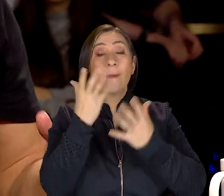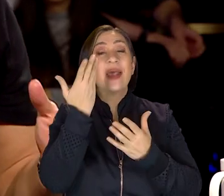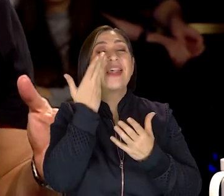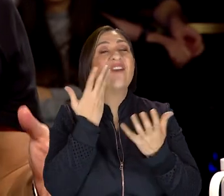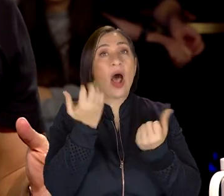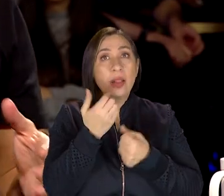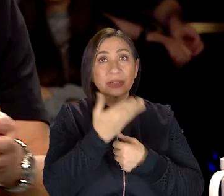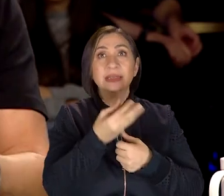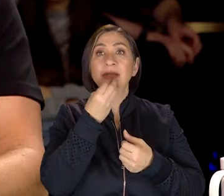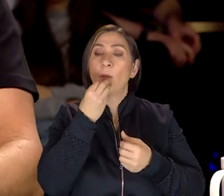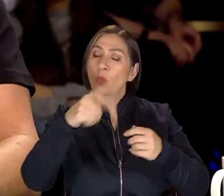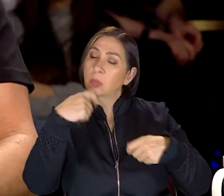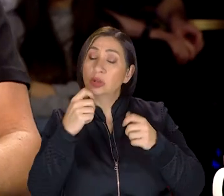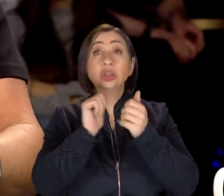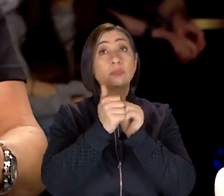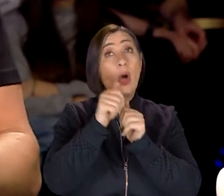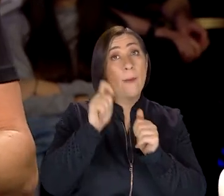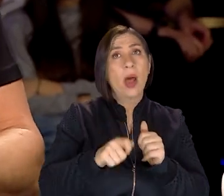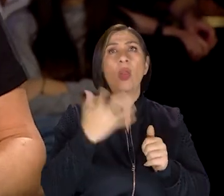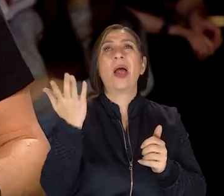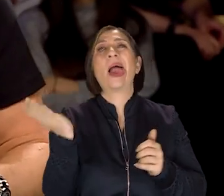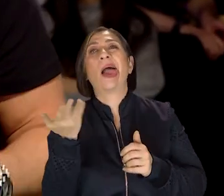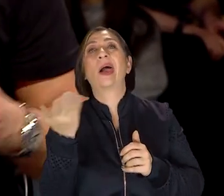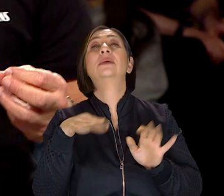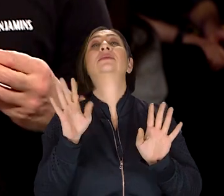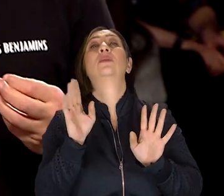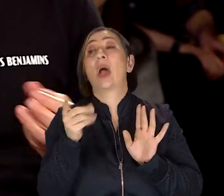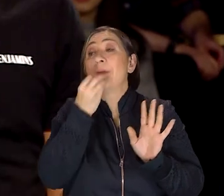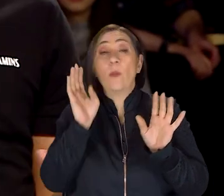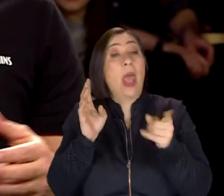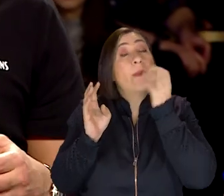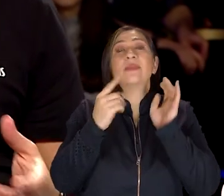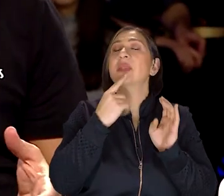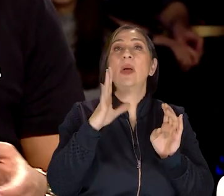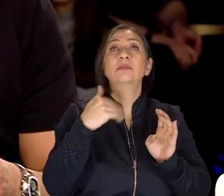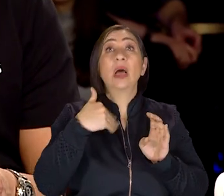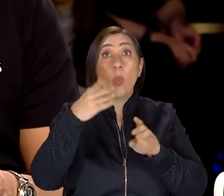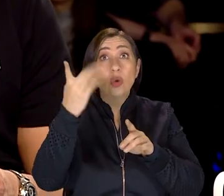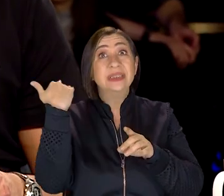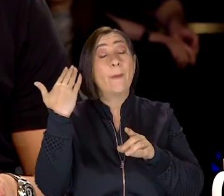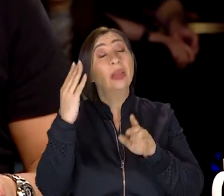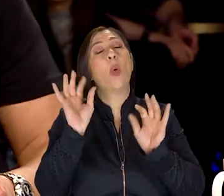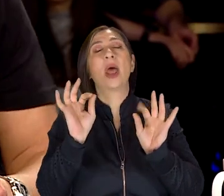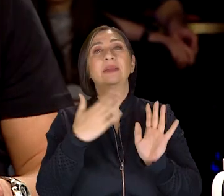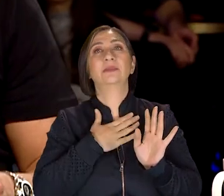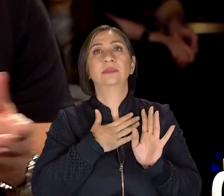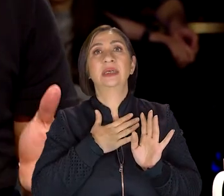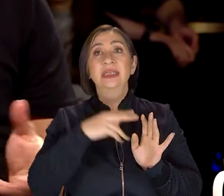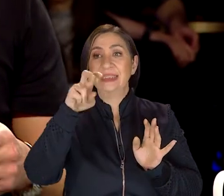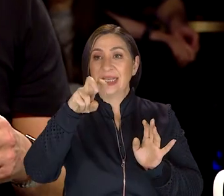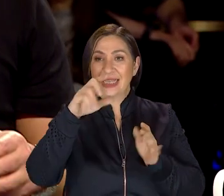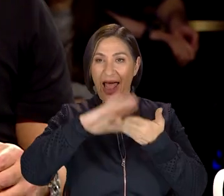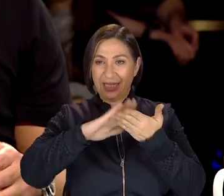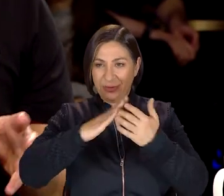çok zevk alır. Yemeğini yer ama sporunu da yapar. Öyle yani şey onu yemem, bunu etmem. Ben o zamanlar gerçekten öyleyim. Mesela 8